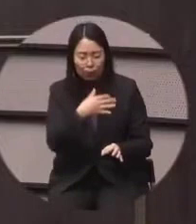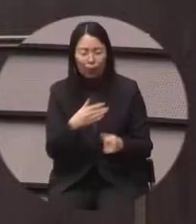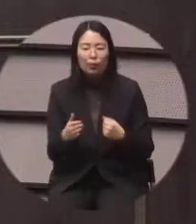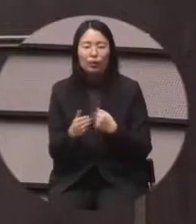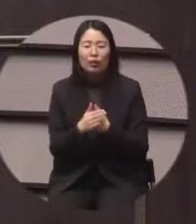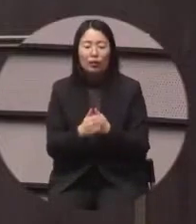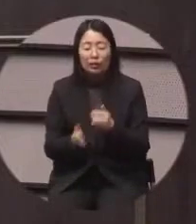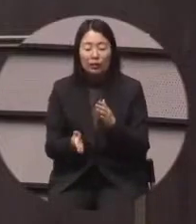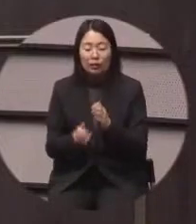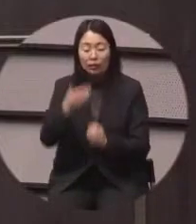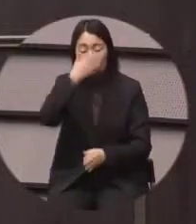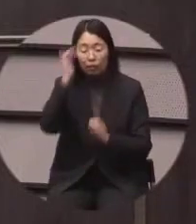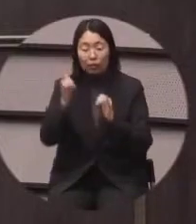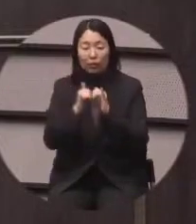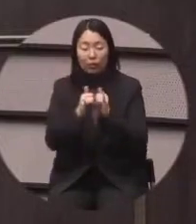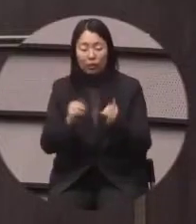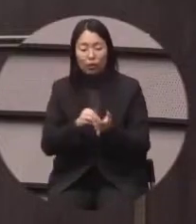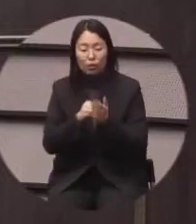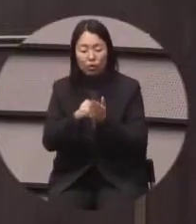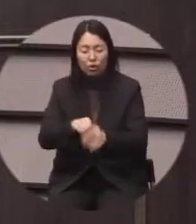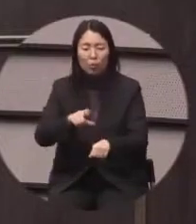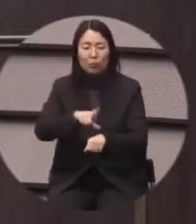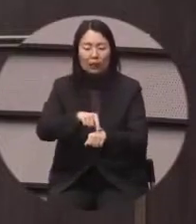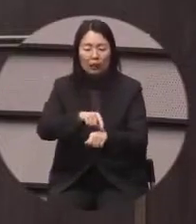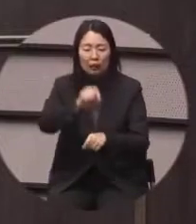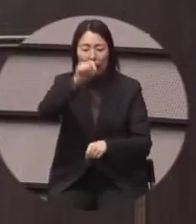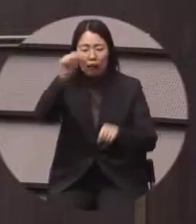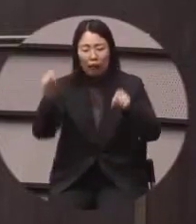시계는 정시에서 계속해서 늦어지고 있습니다.